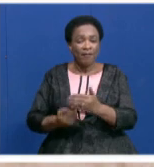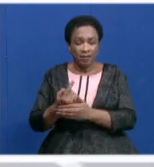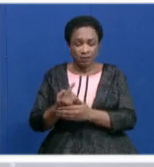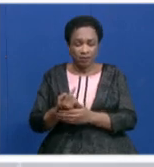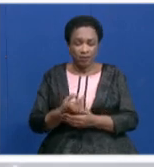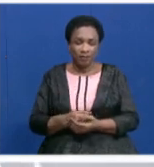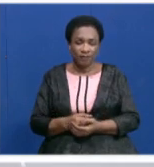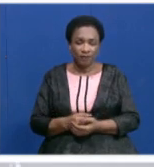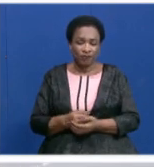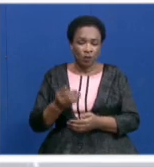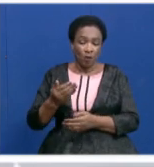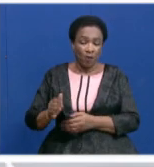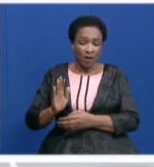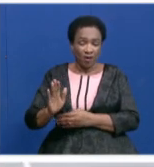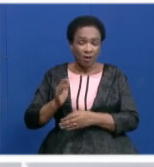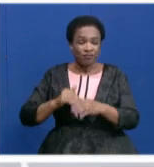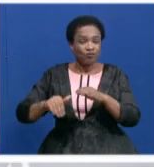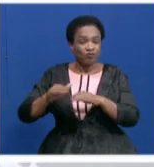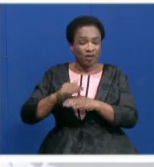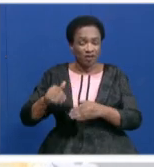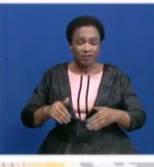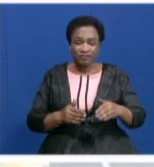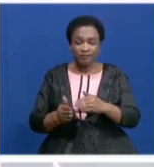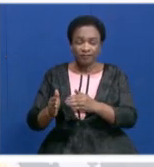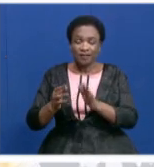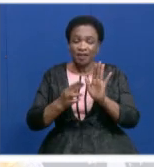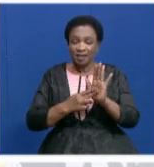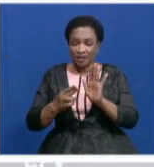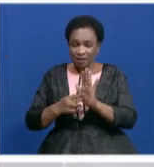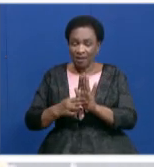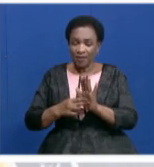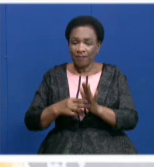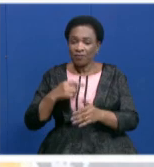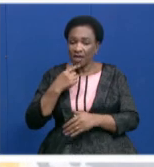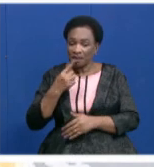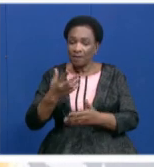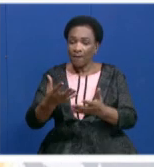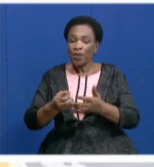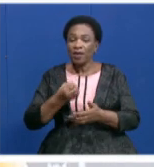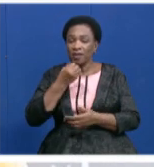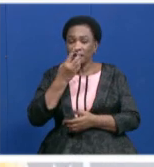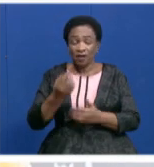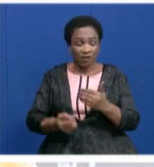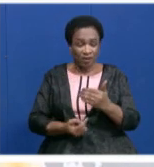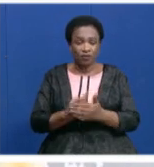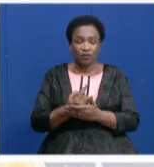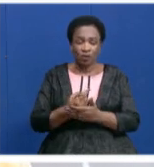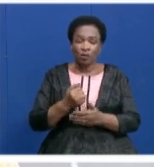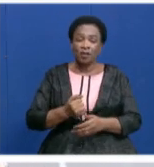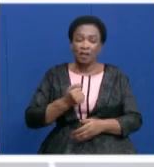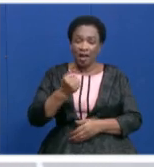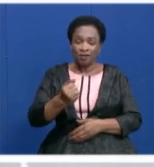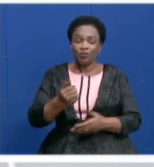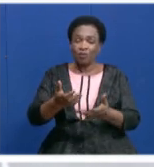y kande wake mwy wa mtaa hu wa sa sa anaki kupa taarifa mat ha na hatu ambo